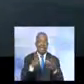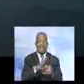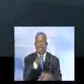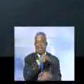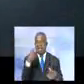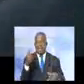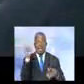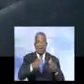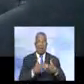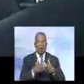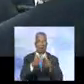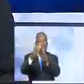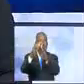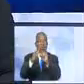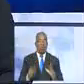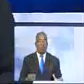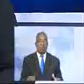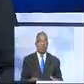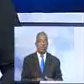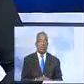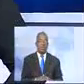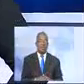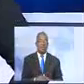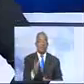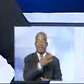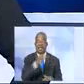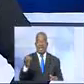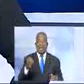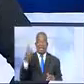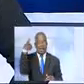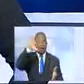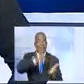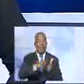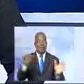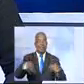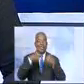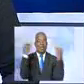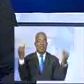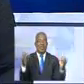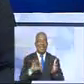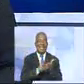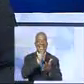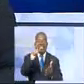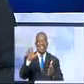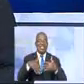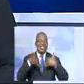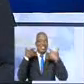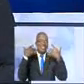pays pendant la prochaine année. Et voilà pour ce 13h. Merci de l'avoir suivi.